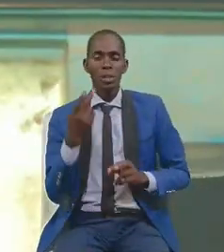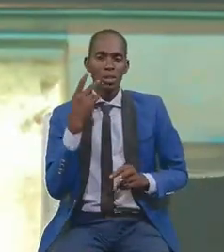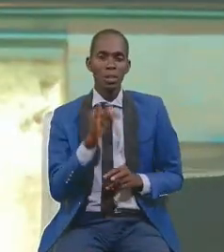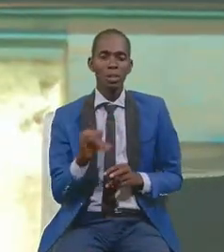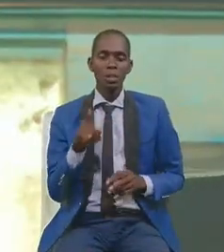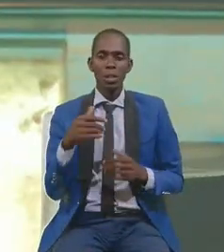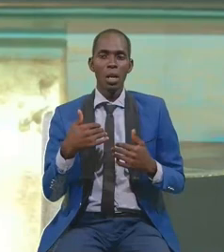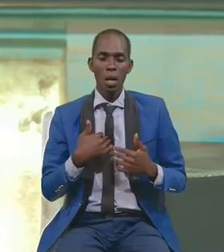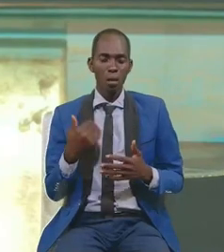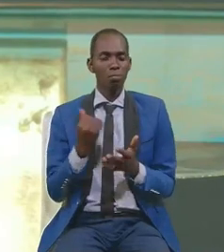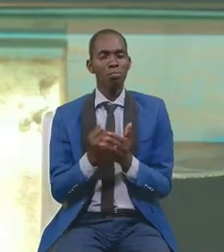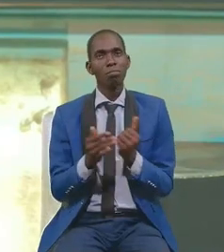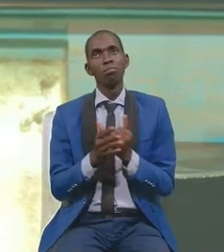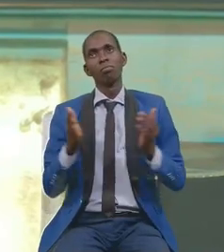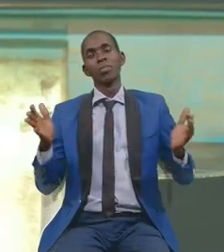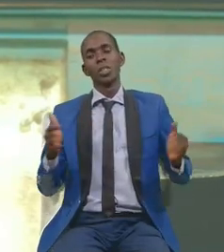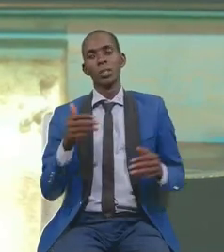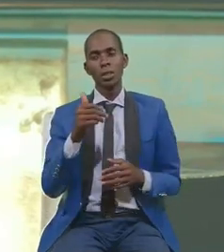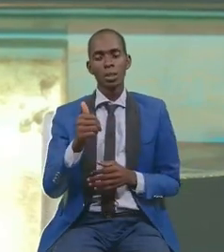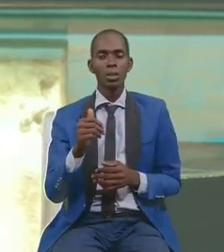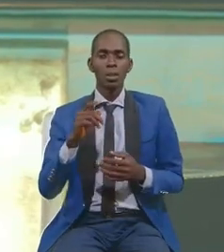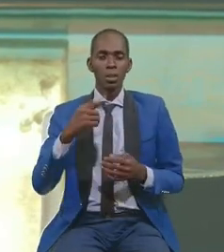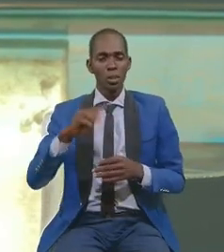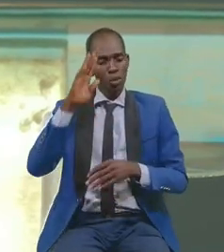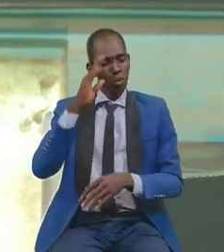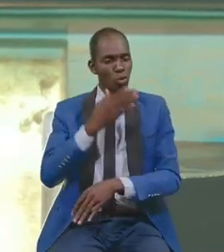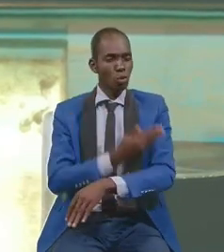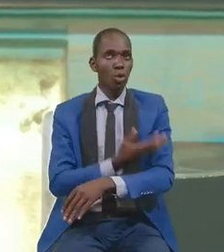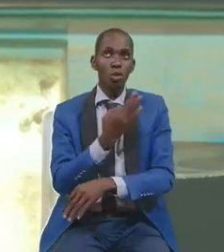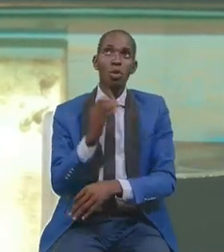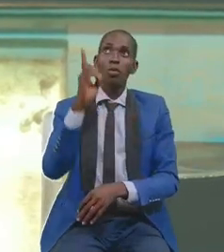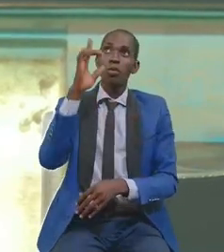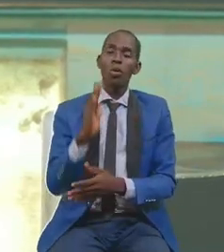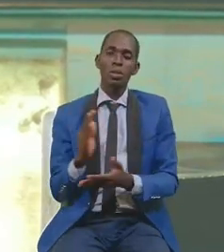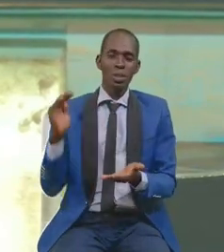pour revenir à la repentance, c'est difficile lorsqu'il